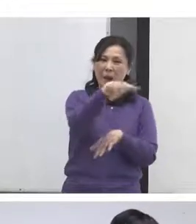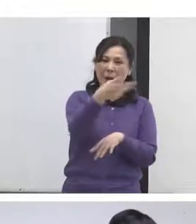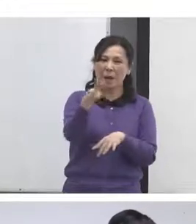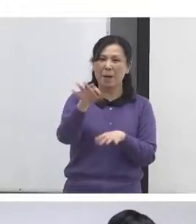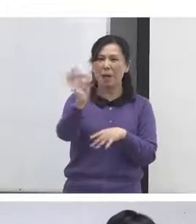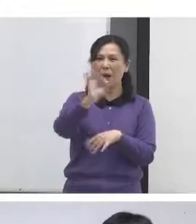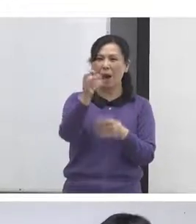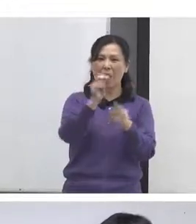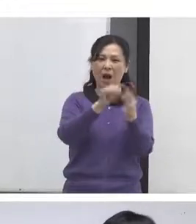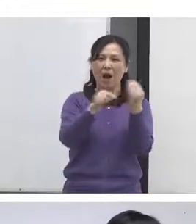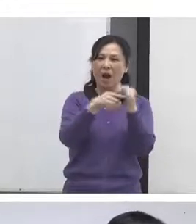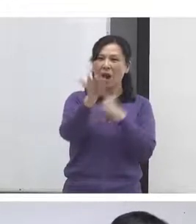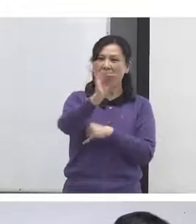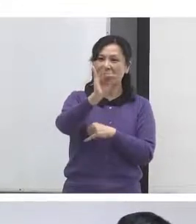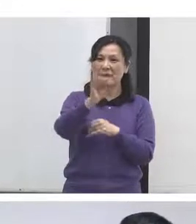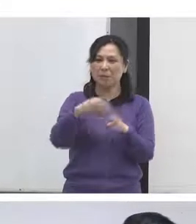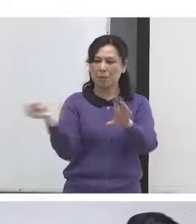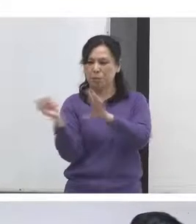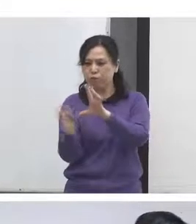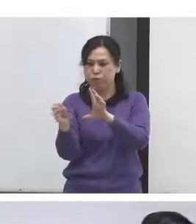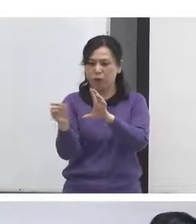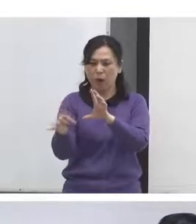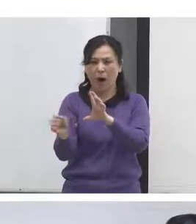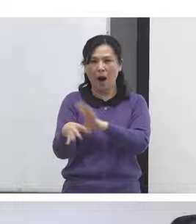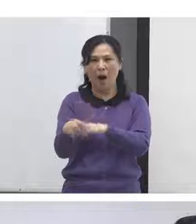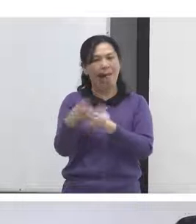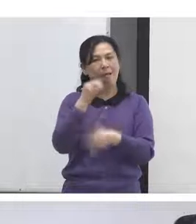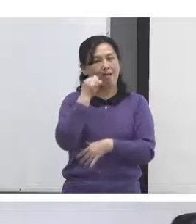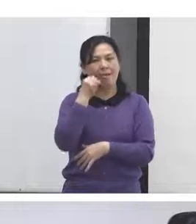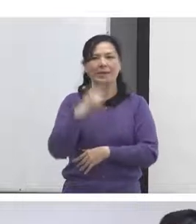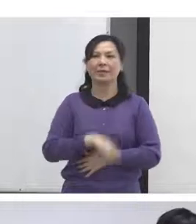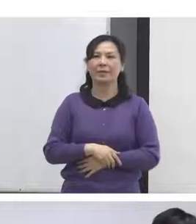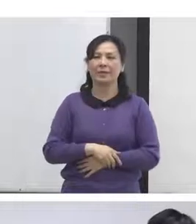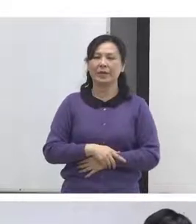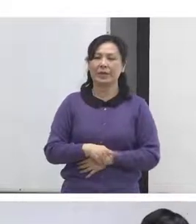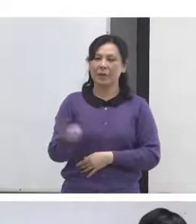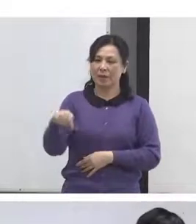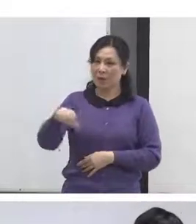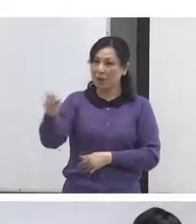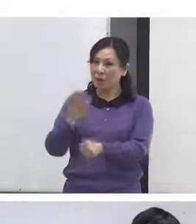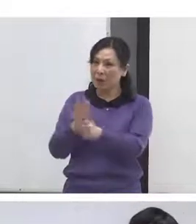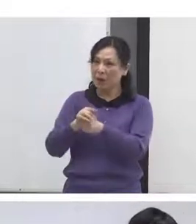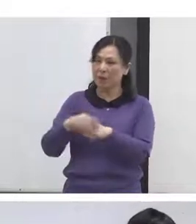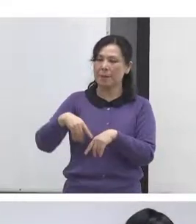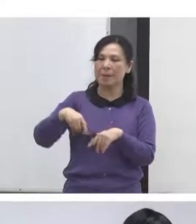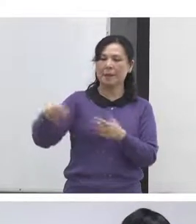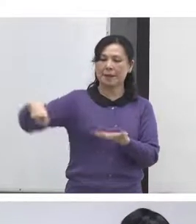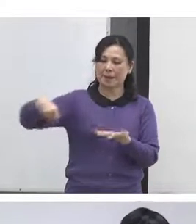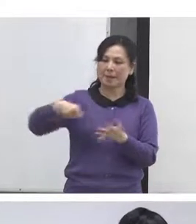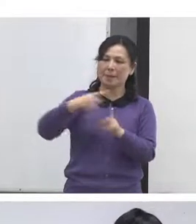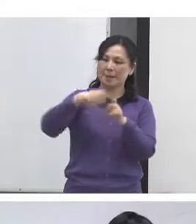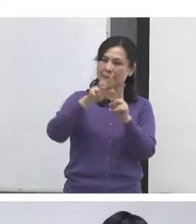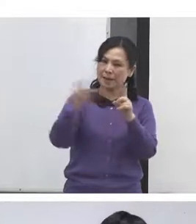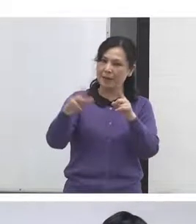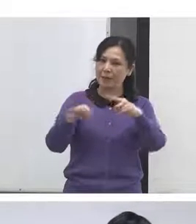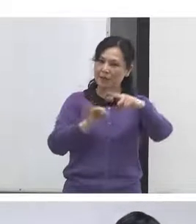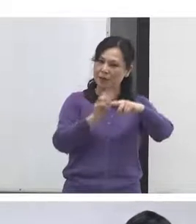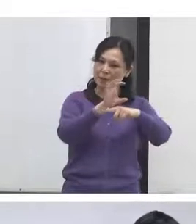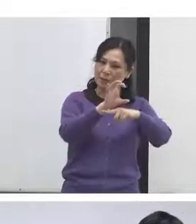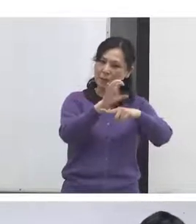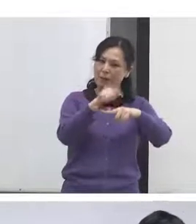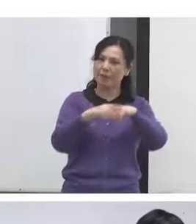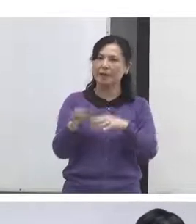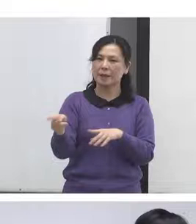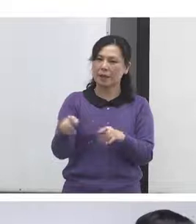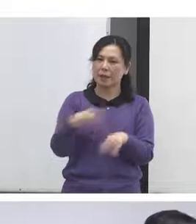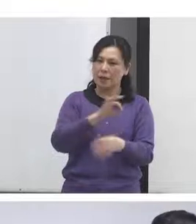中是很困难的，那所以我那时候就是资源就是去花用写程式，然后先想办法处理到90%，然后再不断的用程式去处